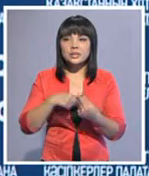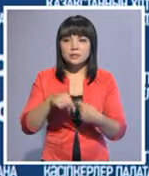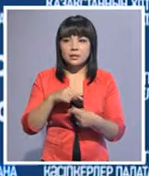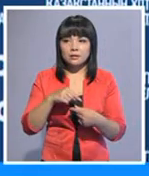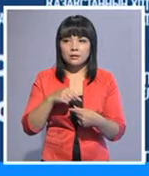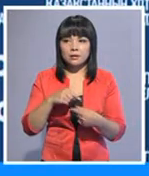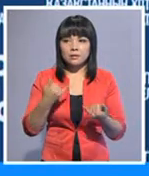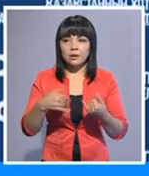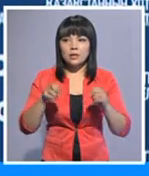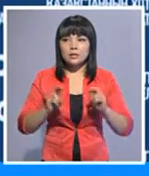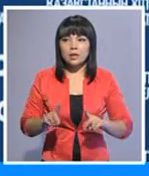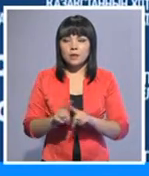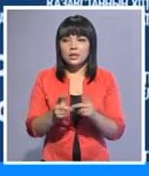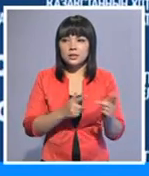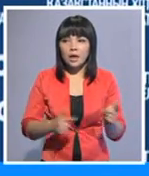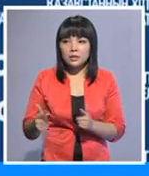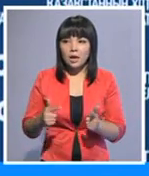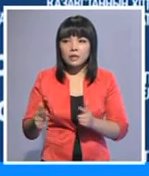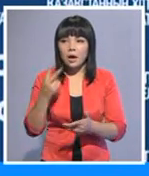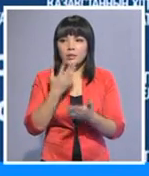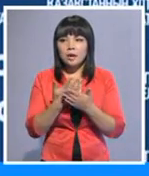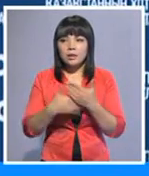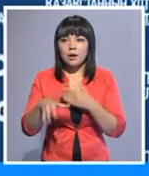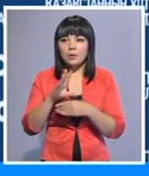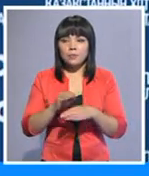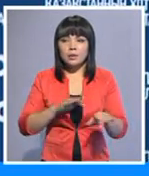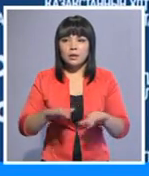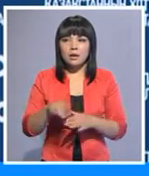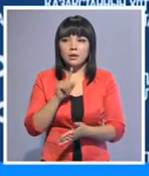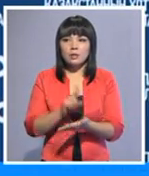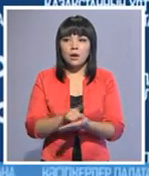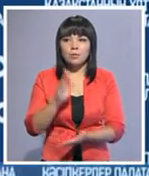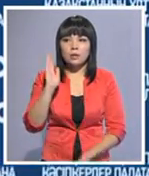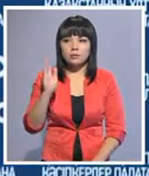мамандарды дайындау, кадрларды дайындау бойынша біраз іс-шаралар қарастырылған болатын.